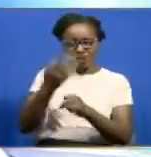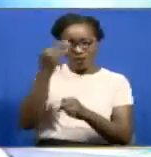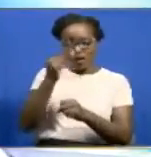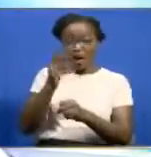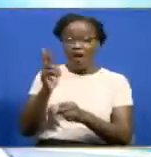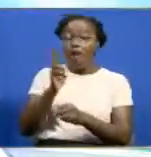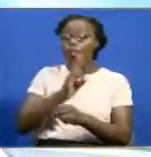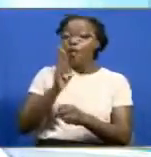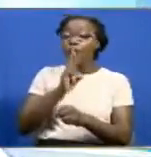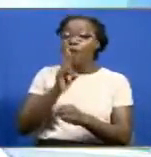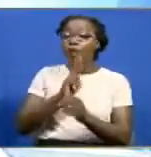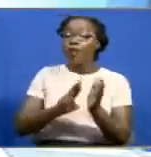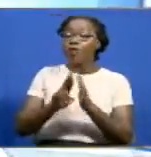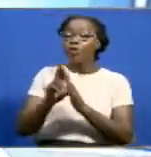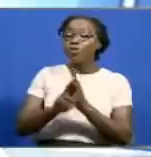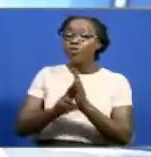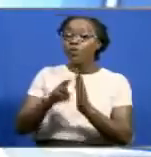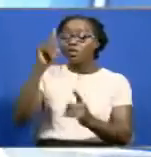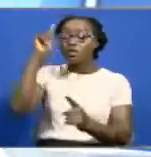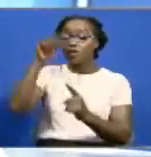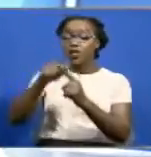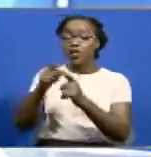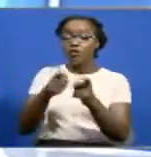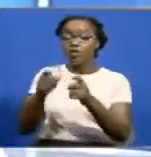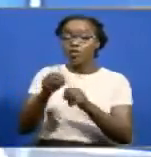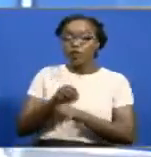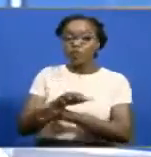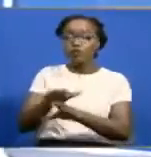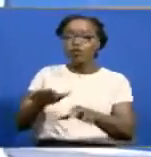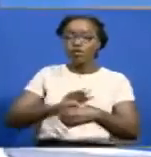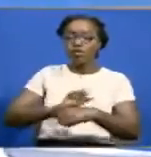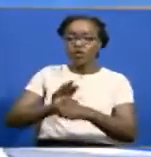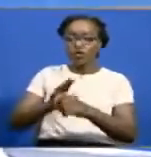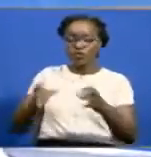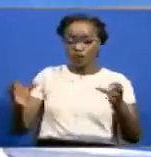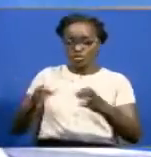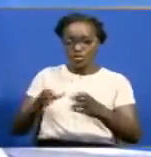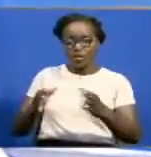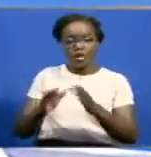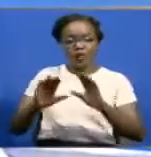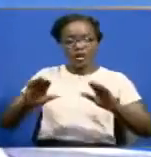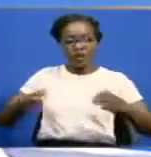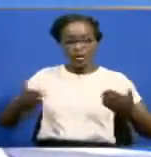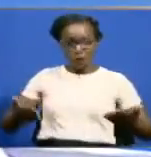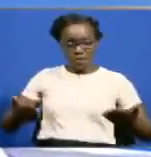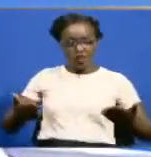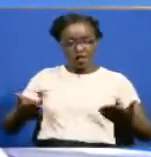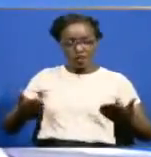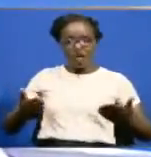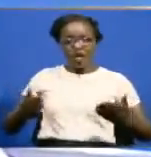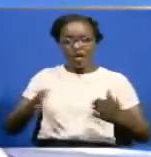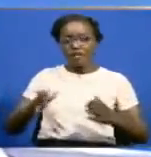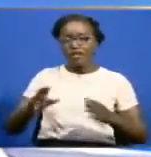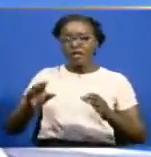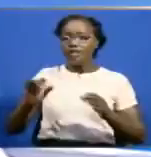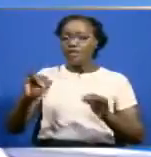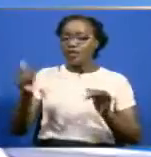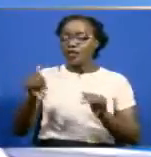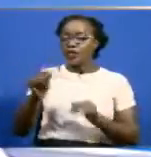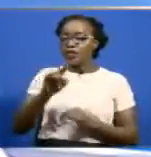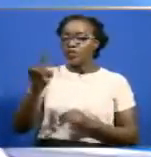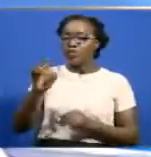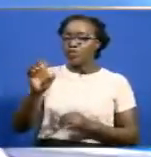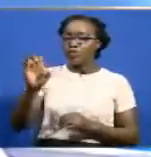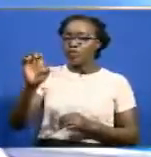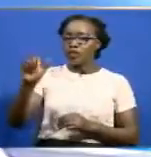na msambao wa COVID-19 ambayo yamekatiza mikusanyiko ya watu na shamra. Haya yanajiri huku New Zealand na Australia zikiwa